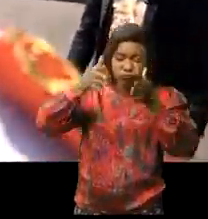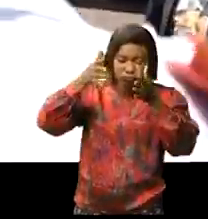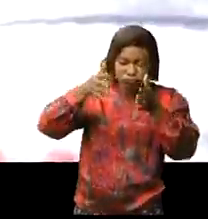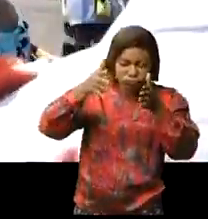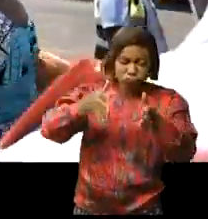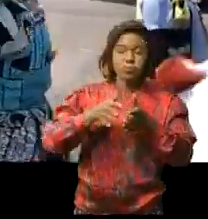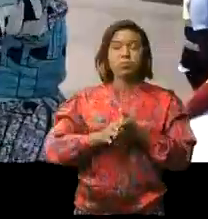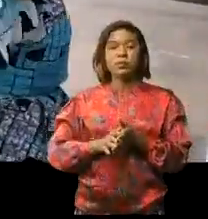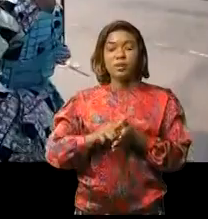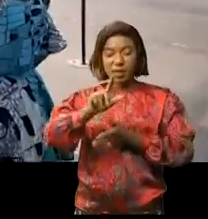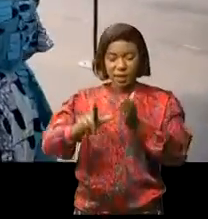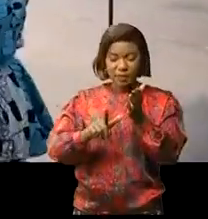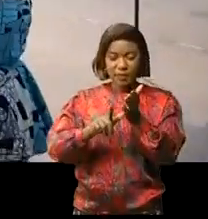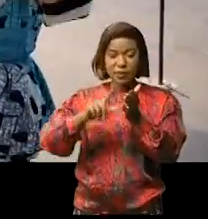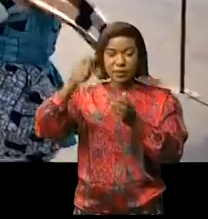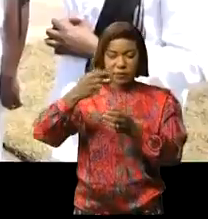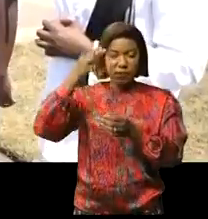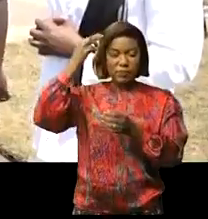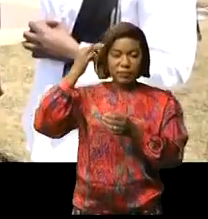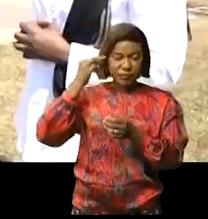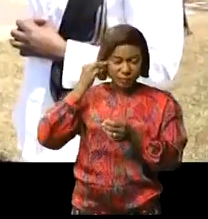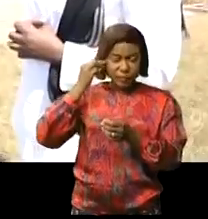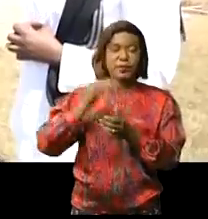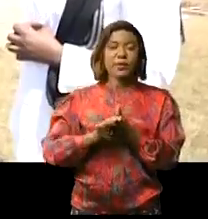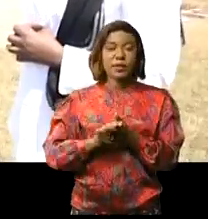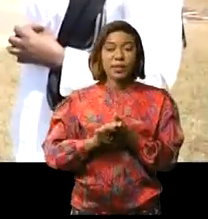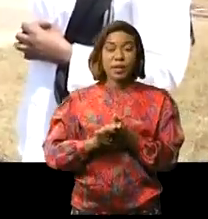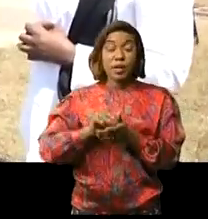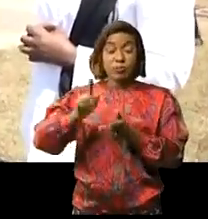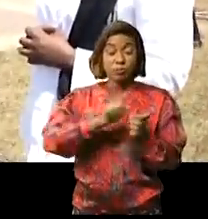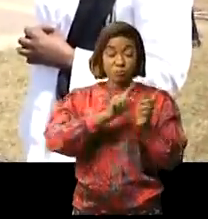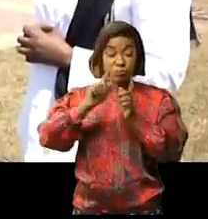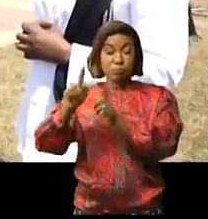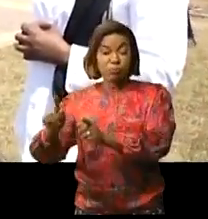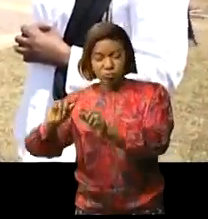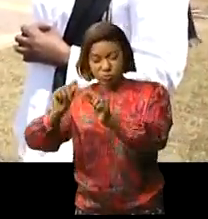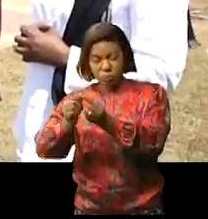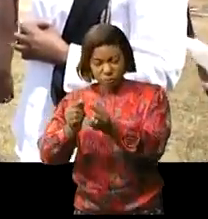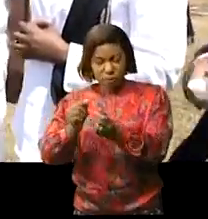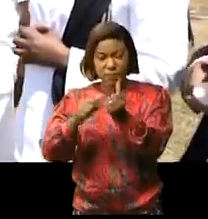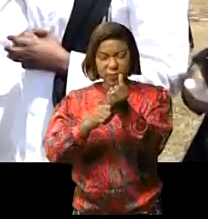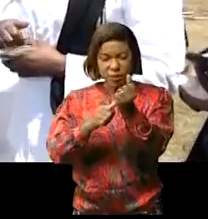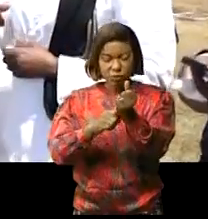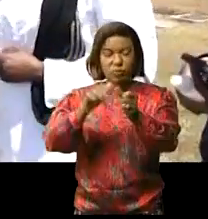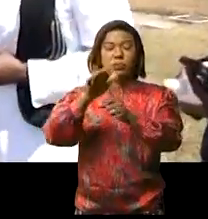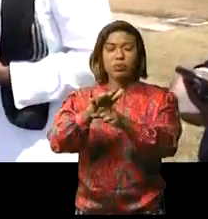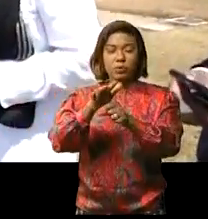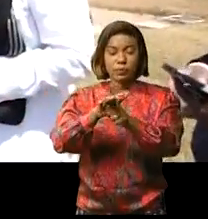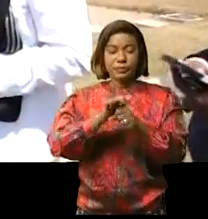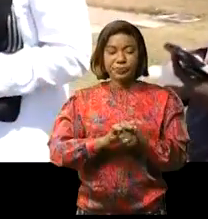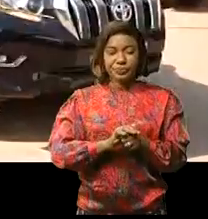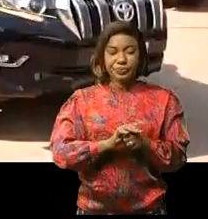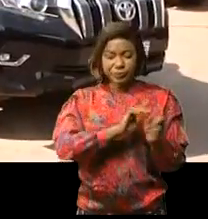vice-ministre de la Santé publique, Hygiène et Prévention, Véronique Kilumba, qui conduit une importante délégation à Lubumbashi, s'est rendue au